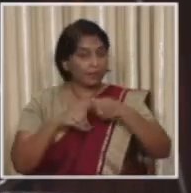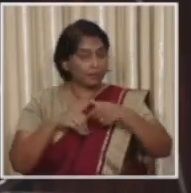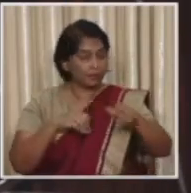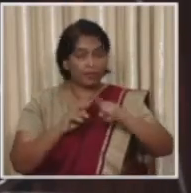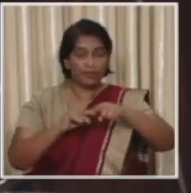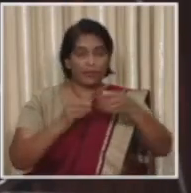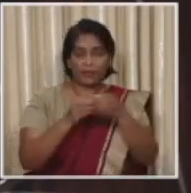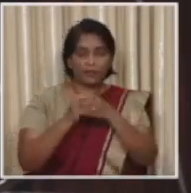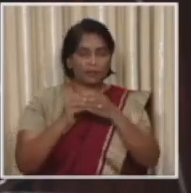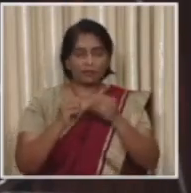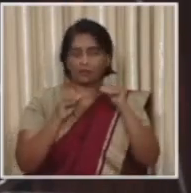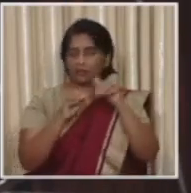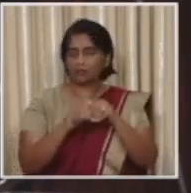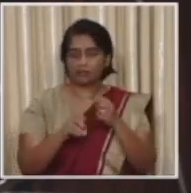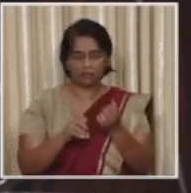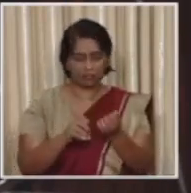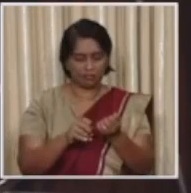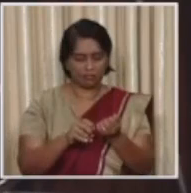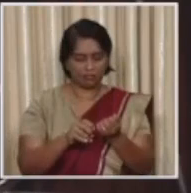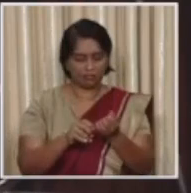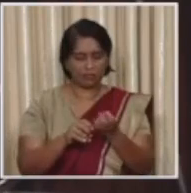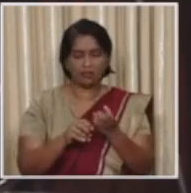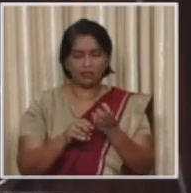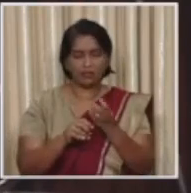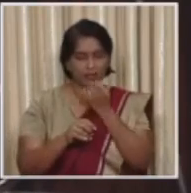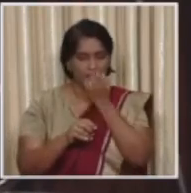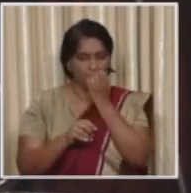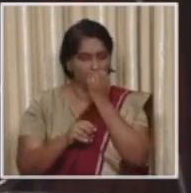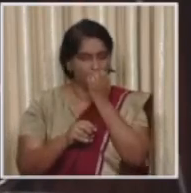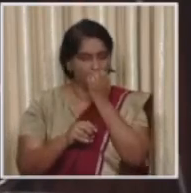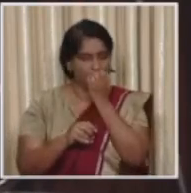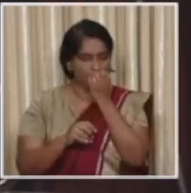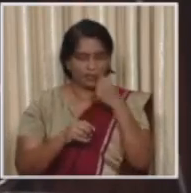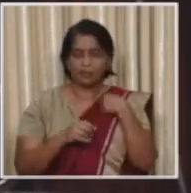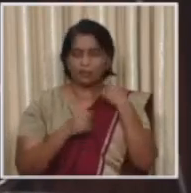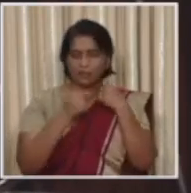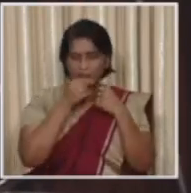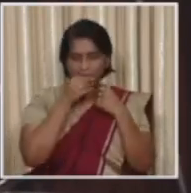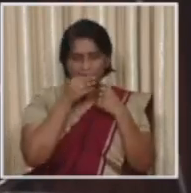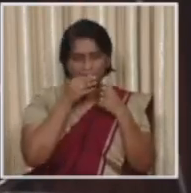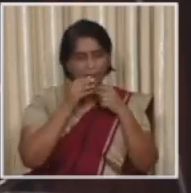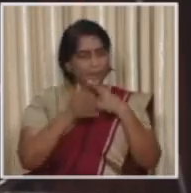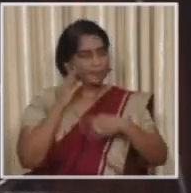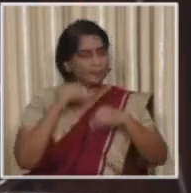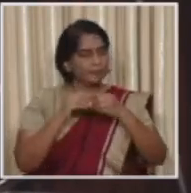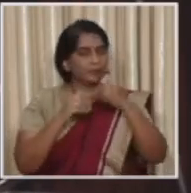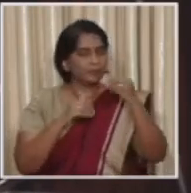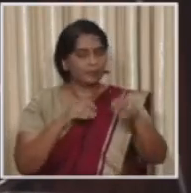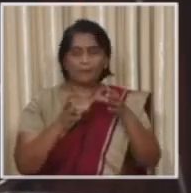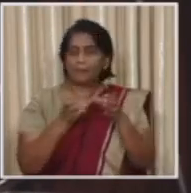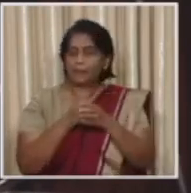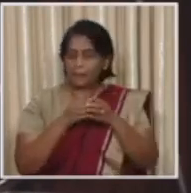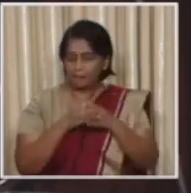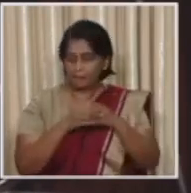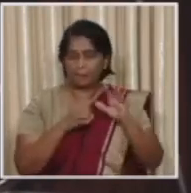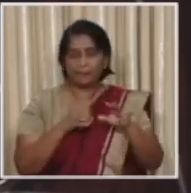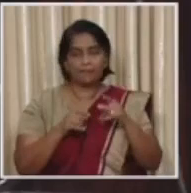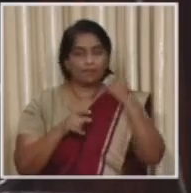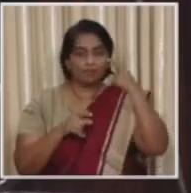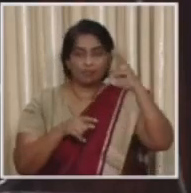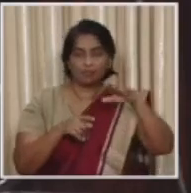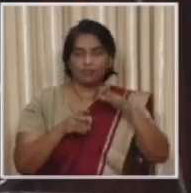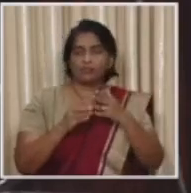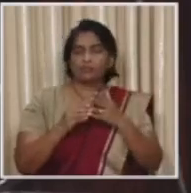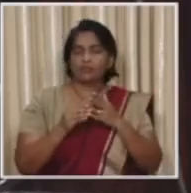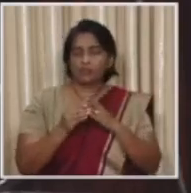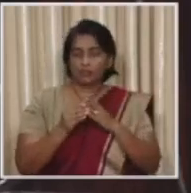එවැනි විදිහට වීමක් වීමට ඉඩ නොතිබිය යුතු බව තමයි අපේ අදහස. ඒක මෙතිවරණයෙන් පස්සේ සියලු පක්ෂ සම්බන්ධයෙන් කෙරුණාම උන්ගේ විශ්වාසනීයත්වය